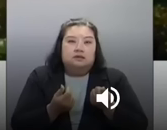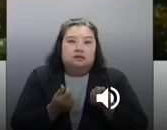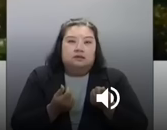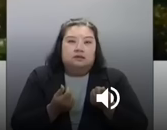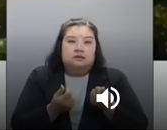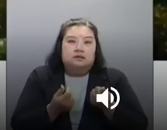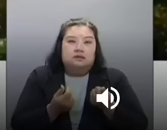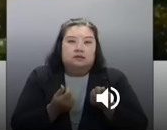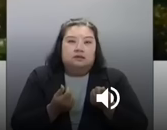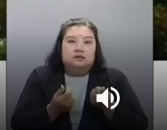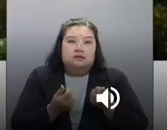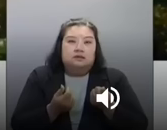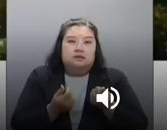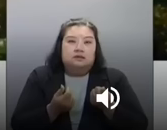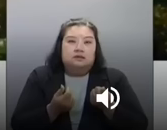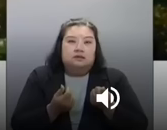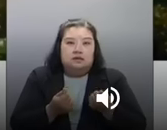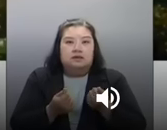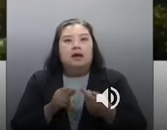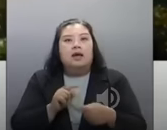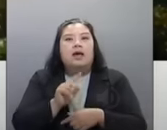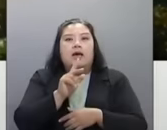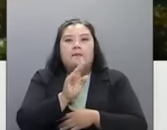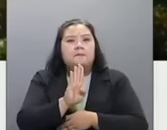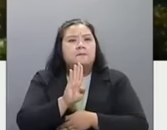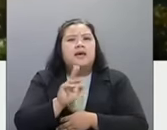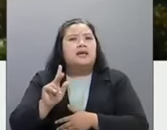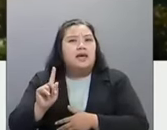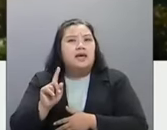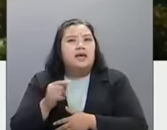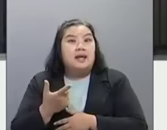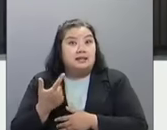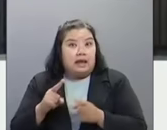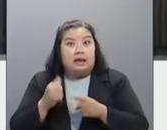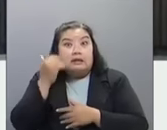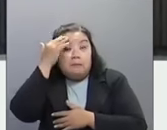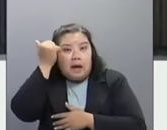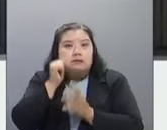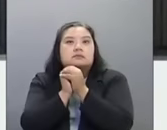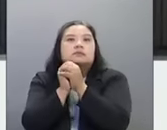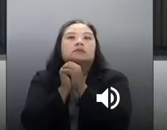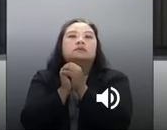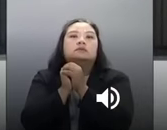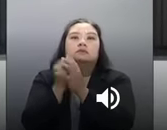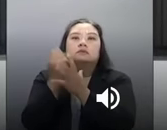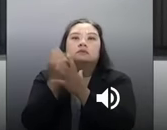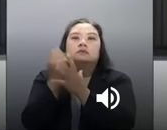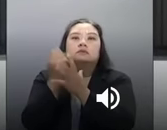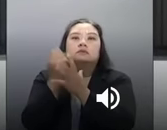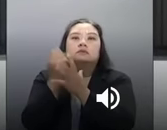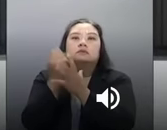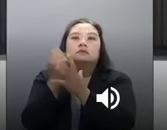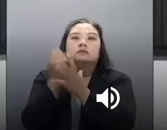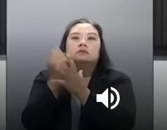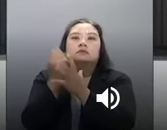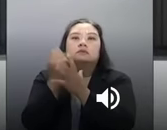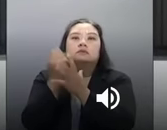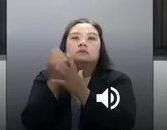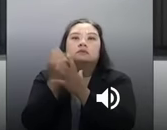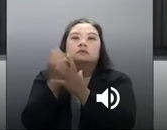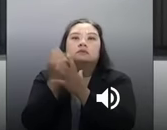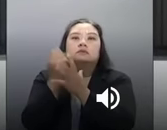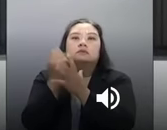ดาตาชาหลอสันเนาะจะมีบ้า แต่สุดท้ายถูกเจ้านายชาวจีนบังคับขายบริการ ดอลลาร์ก็เติมบ